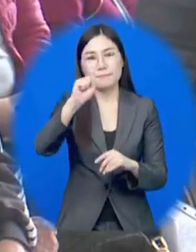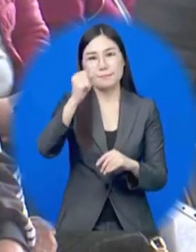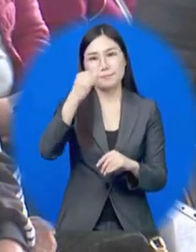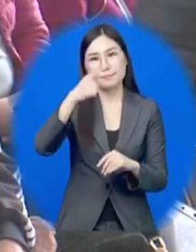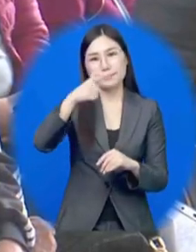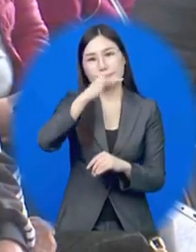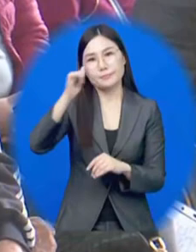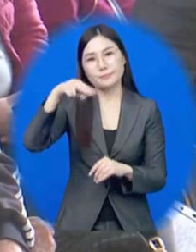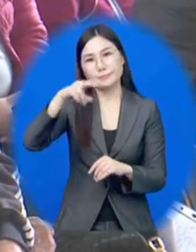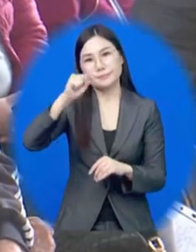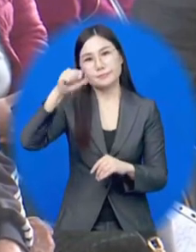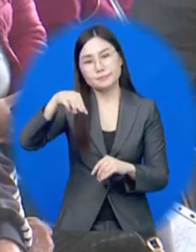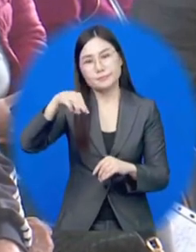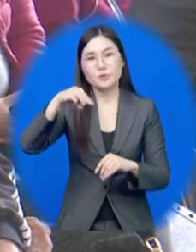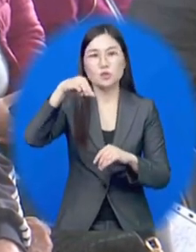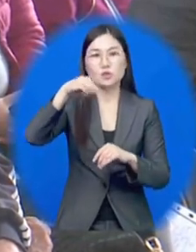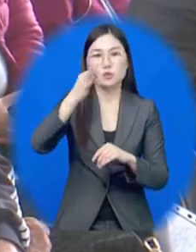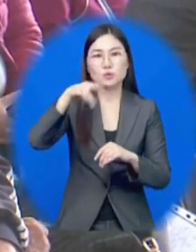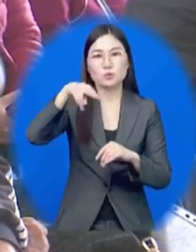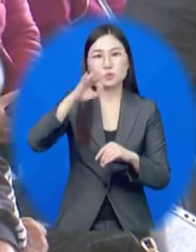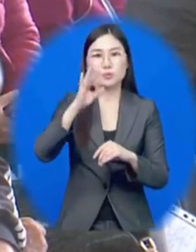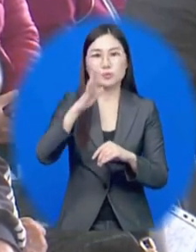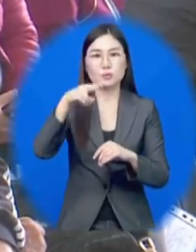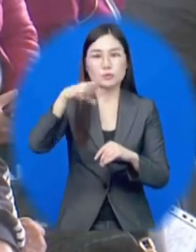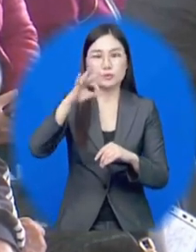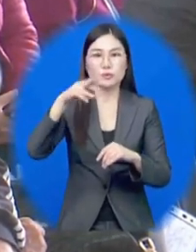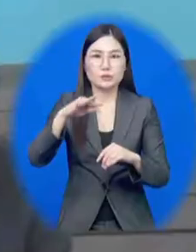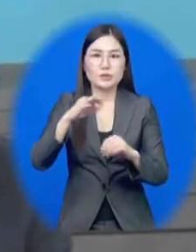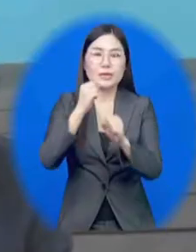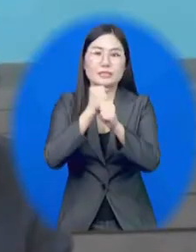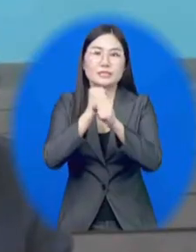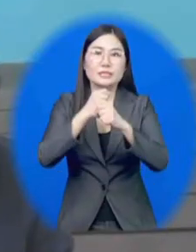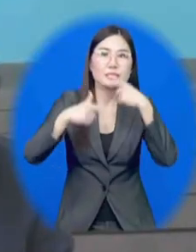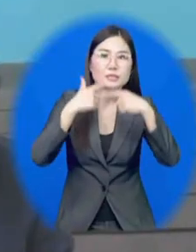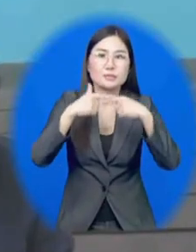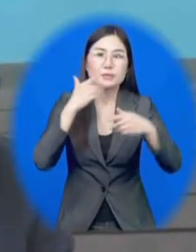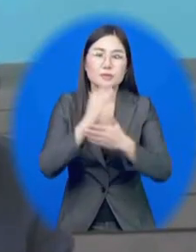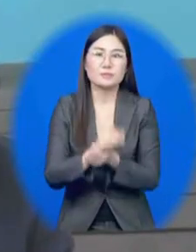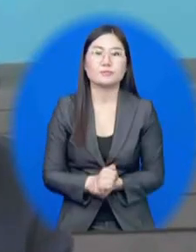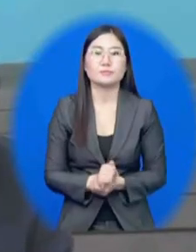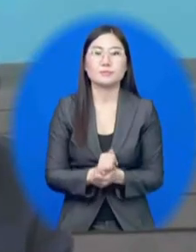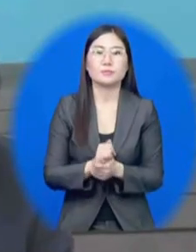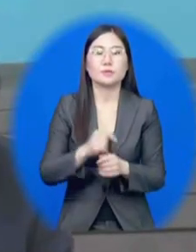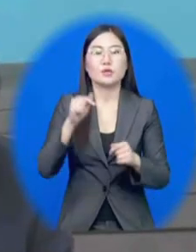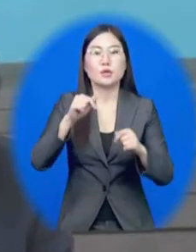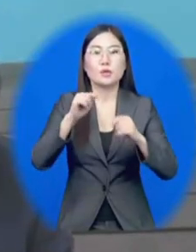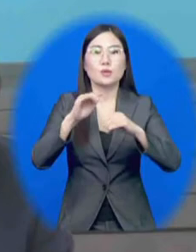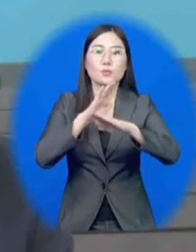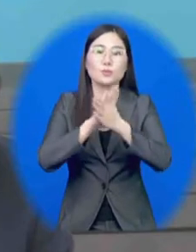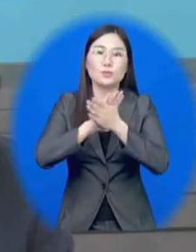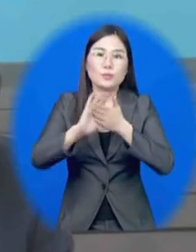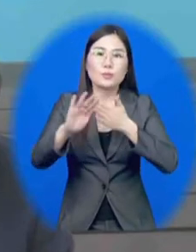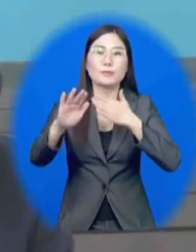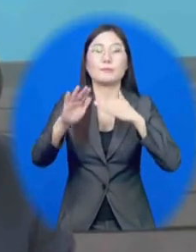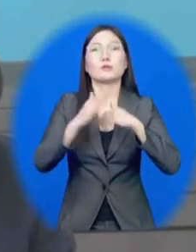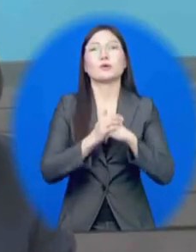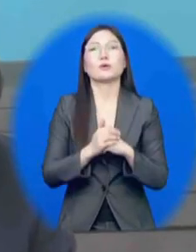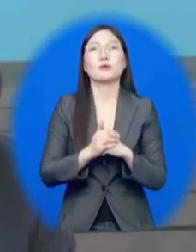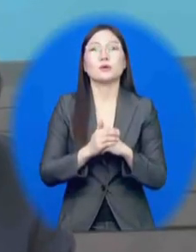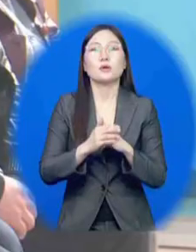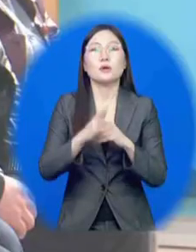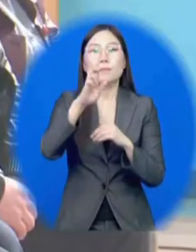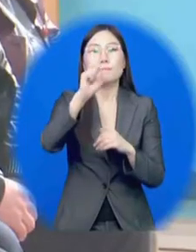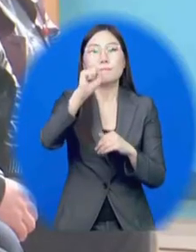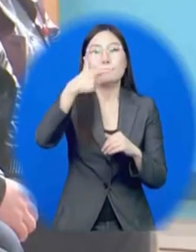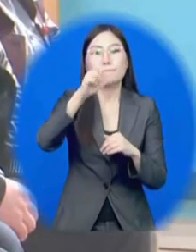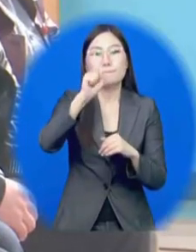төлөвлөлтөд орсон ажлууд ч байгаа юм. За тухайлбал 13 дугаар хороонд улсын төсвийн хөрөнгө оруулалтаар шинээр баг сургууль цэцэрлэгийн төсөлбөрийн барилгын ажил 85%